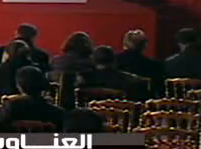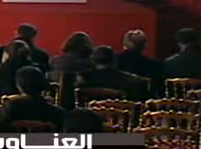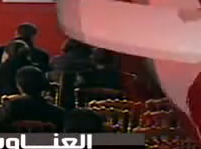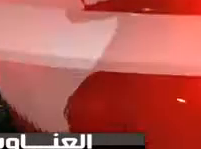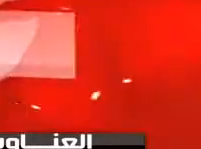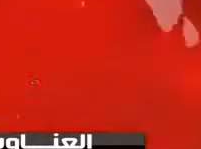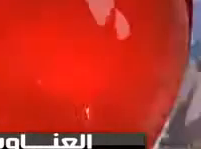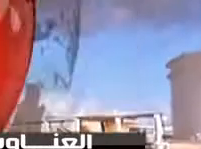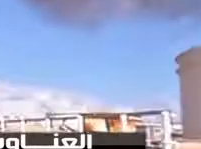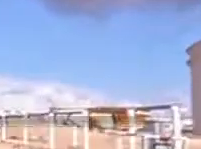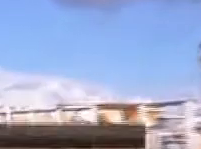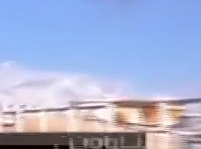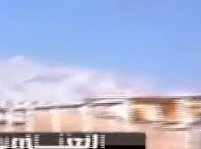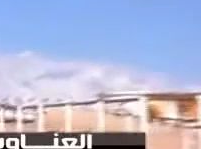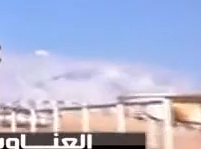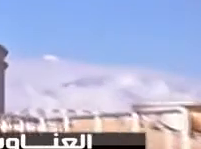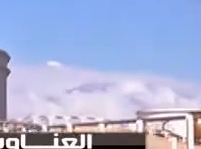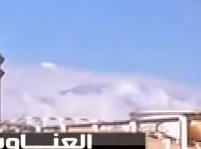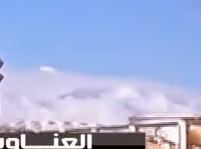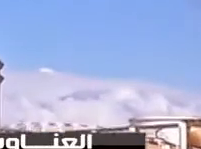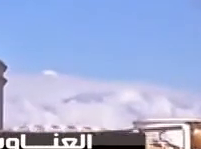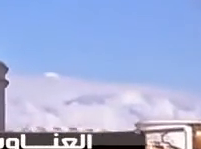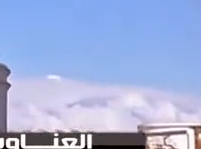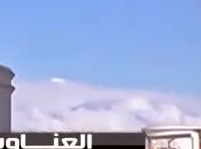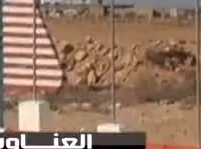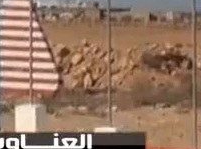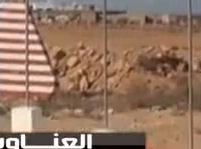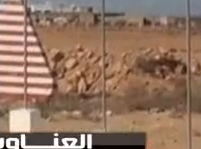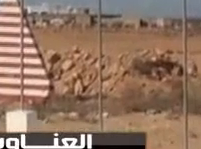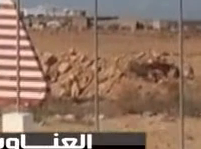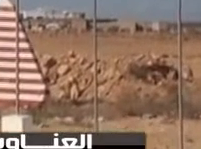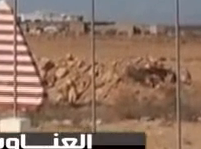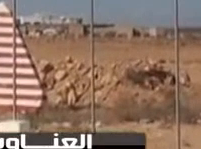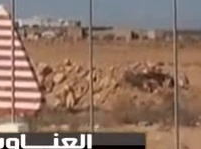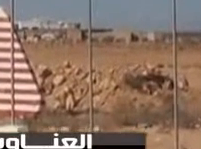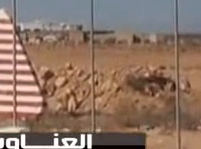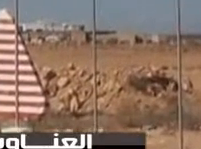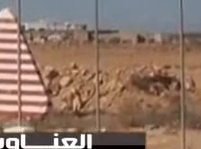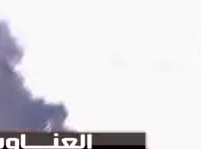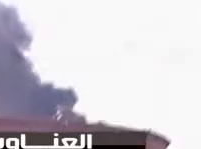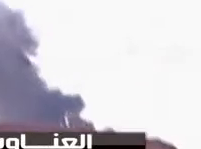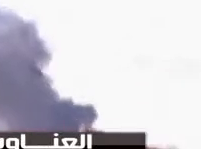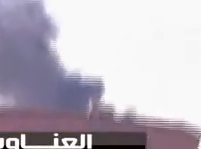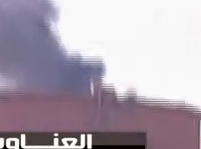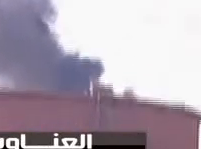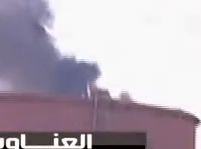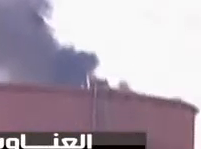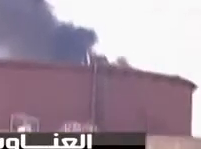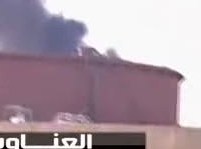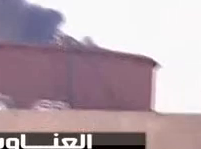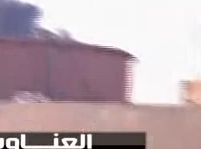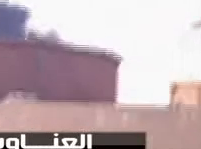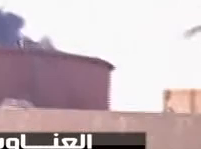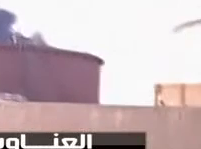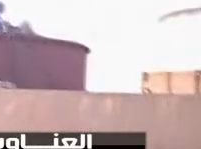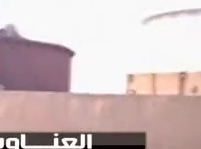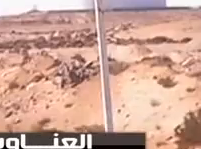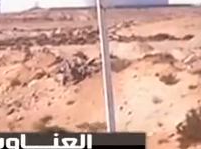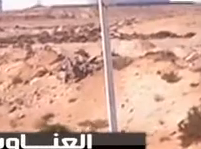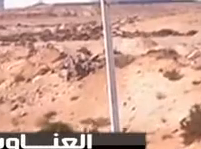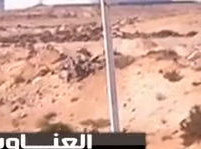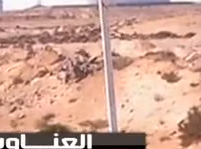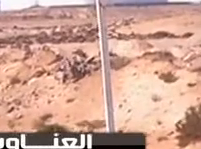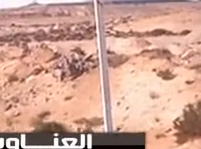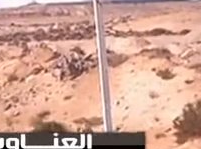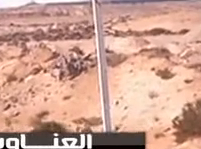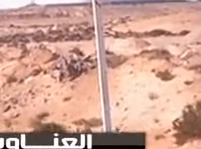للانتخابات الرئاسية. القوات الحكومية الليبية تعلن إخماد الحرائق في 4 خزانات نفطية من جملة 7 اشتعلت